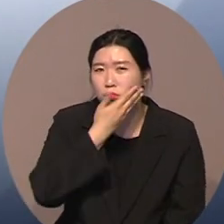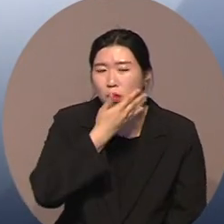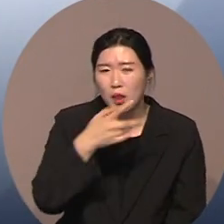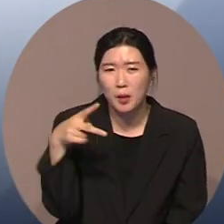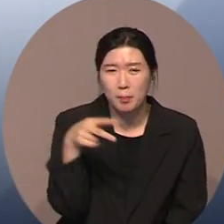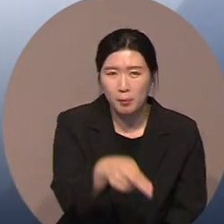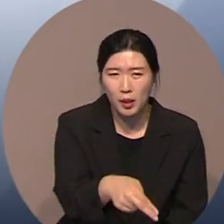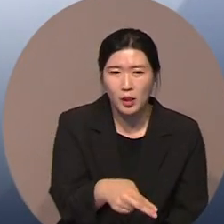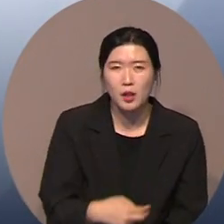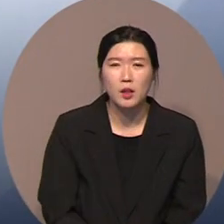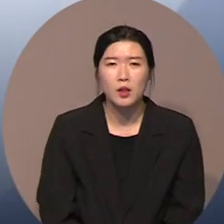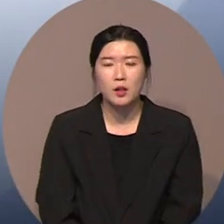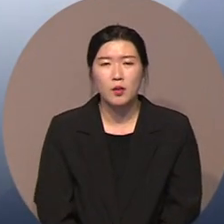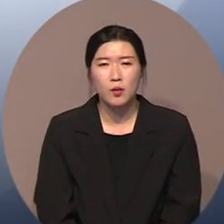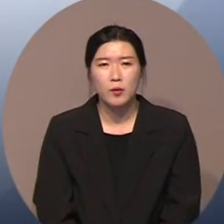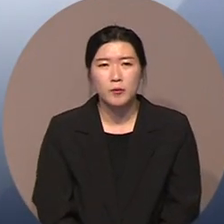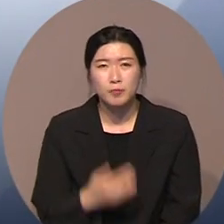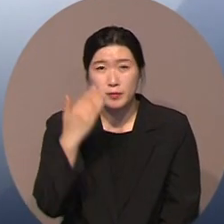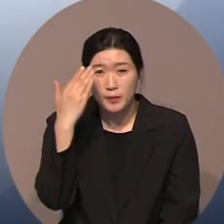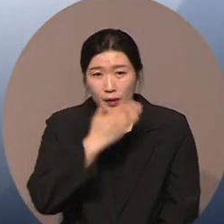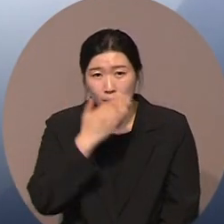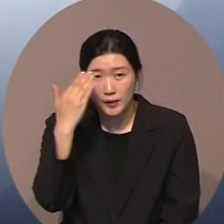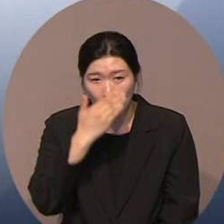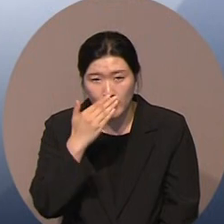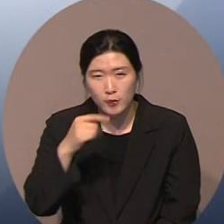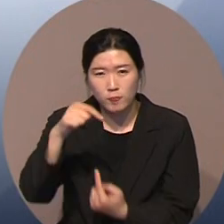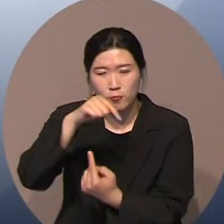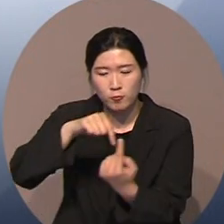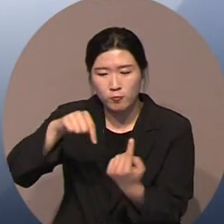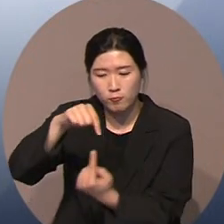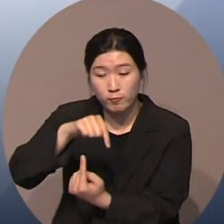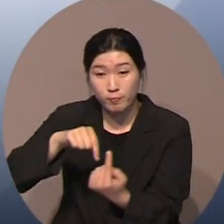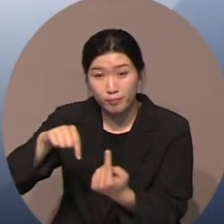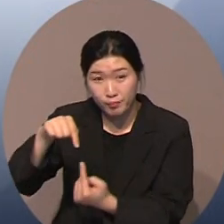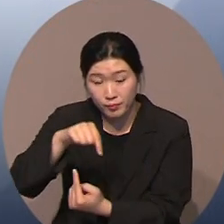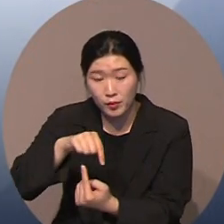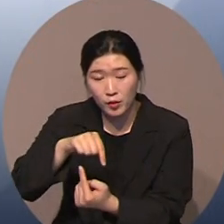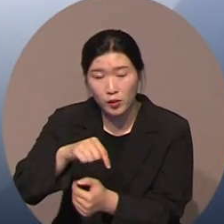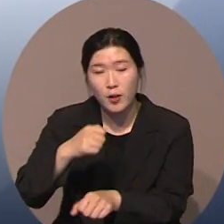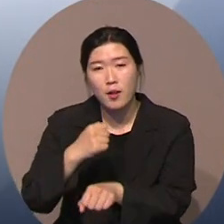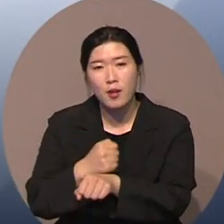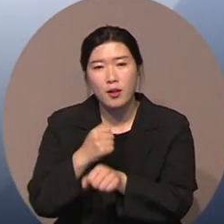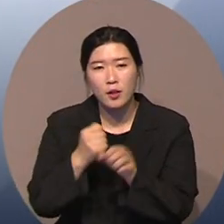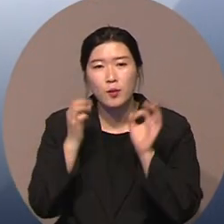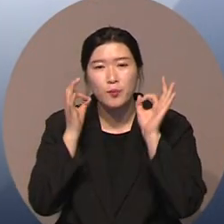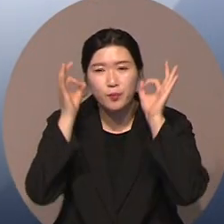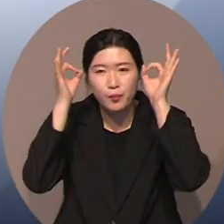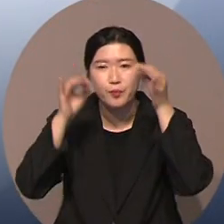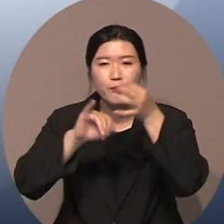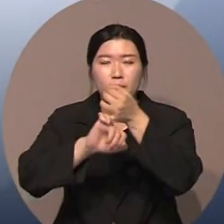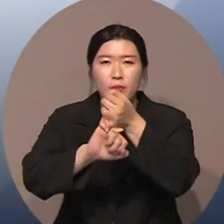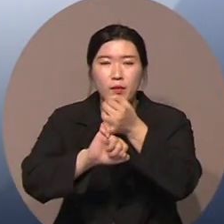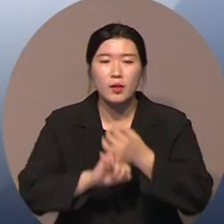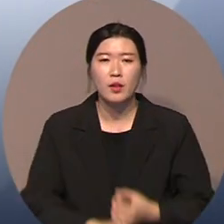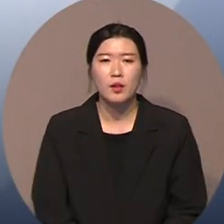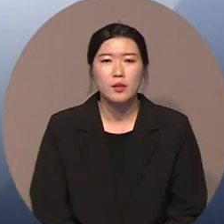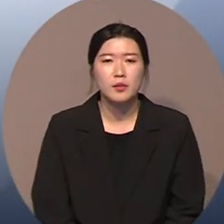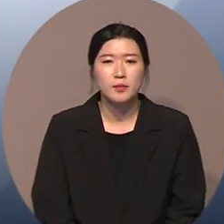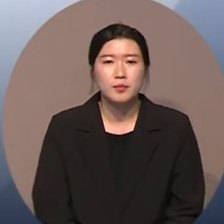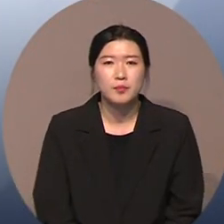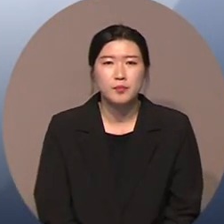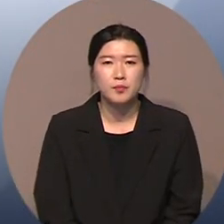없애고 재발하지 않도록 연구 과제 관리의 입구부터 출구까지